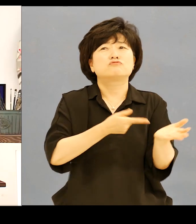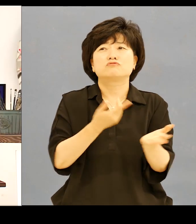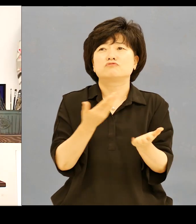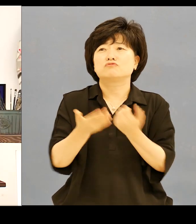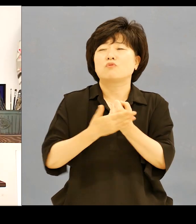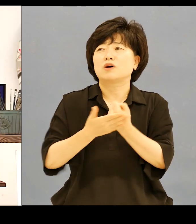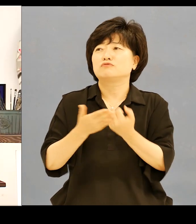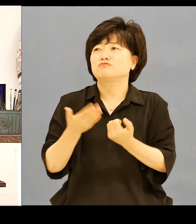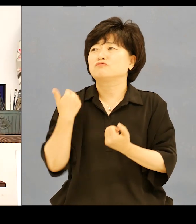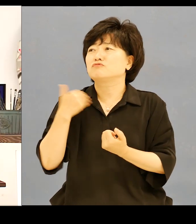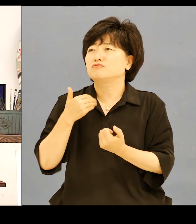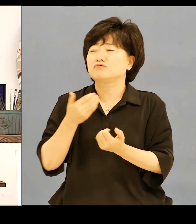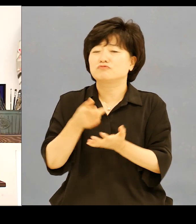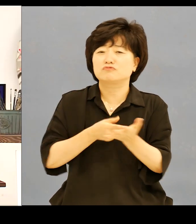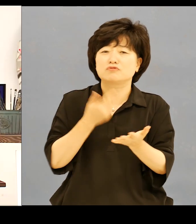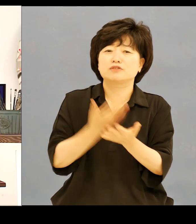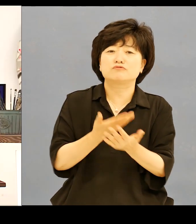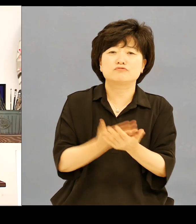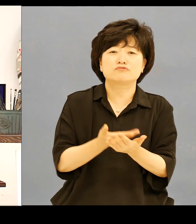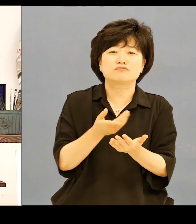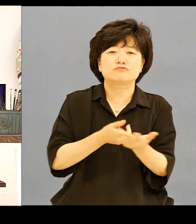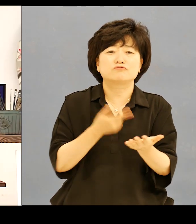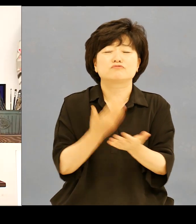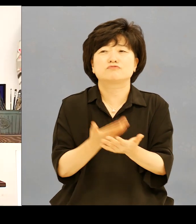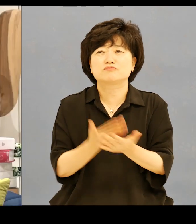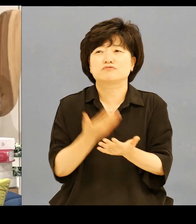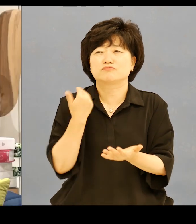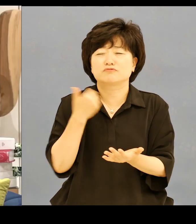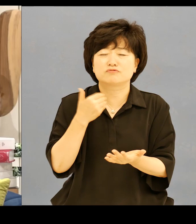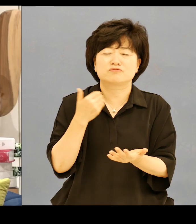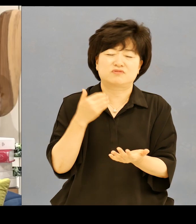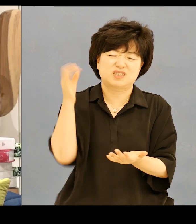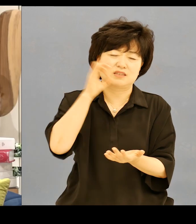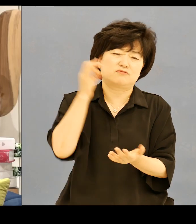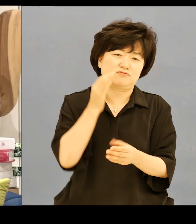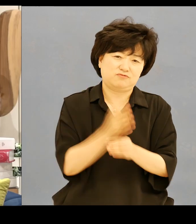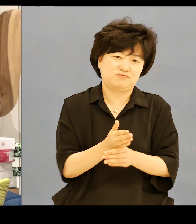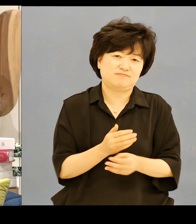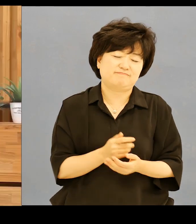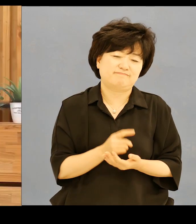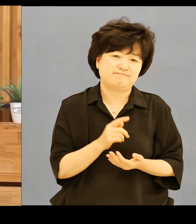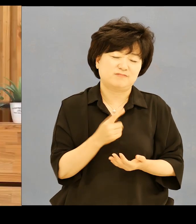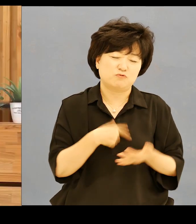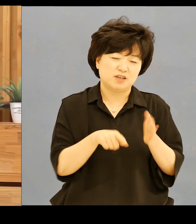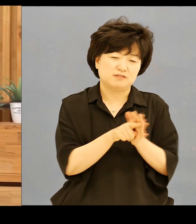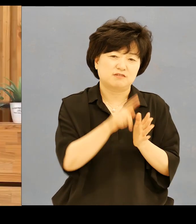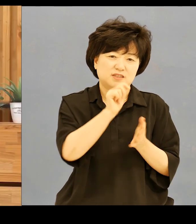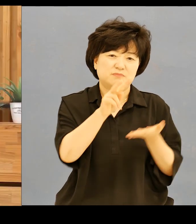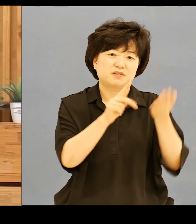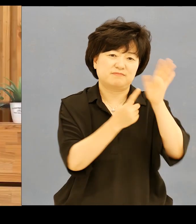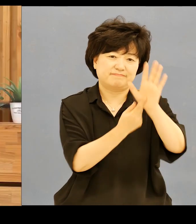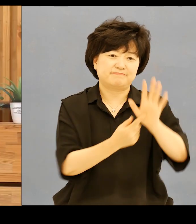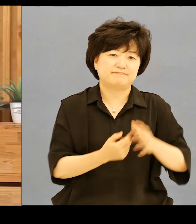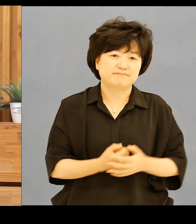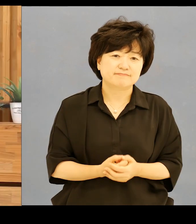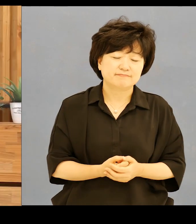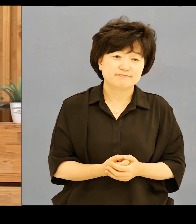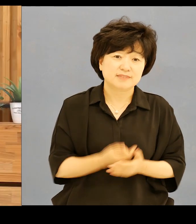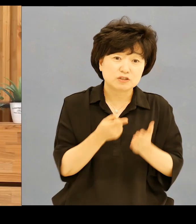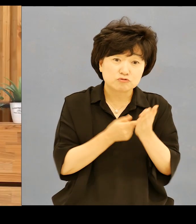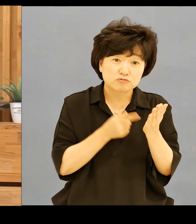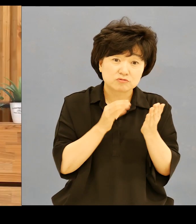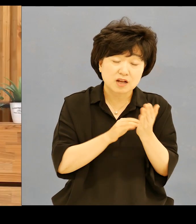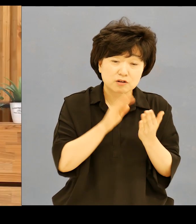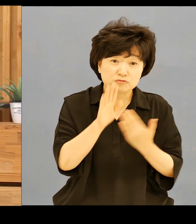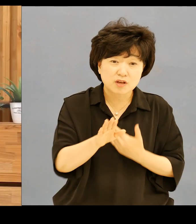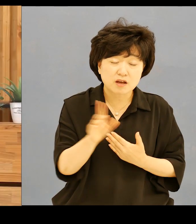아, 그러면 이 방송을 보시고 누군가 연락을 주셨으면 좋겠네요. 네. 그럼 그때 그 여기 위에 수술하고 나서 회복을 하면서